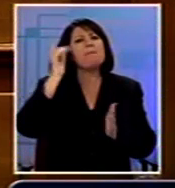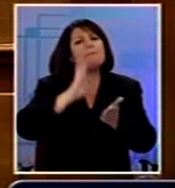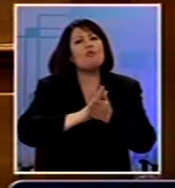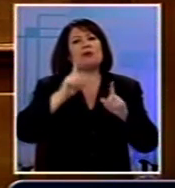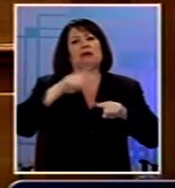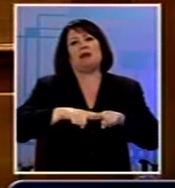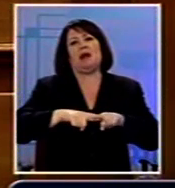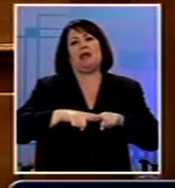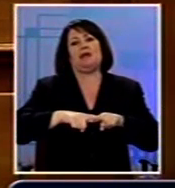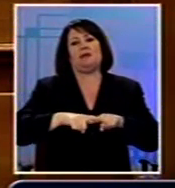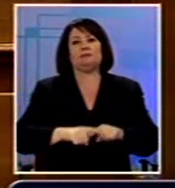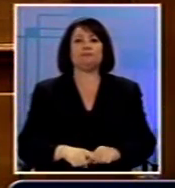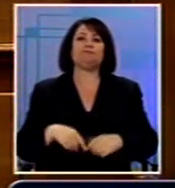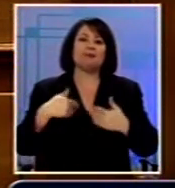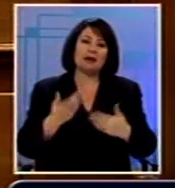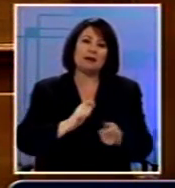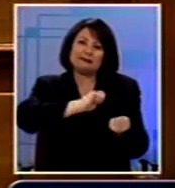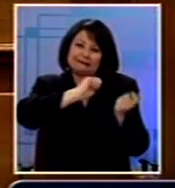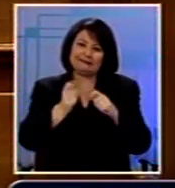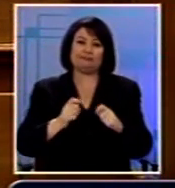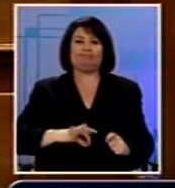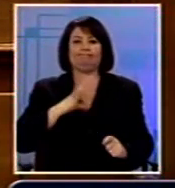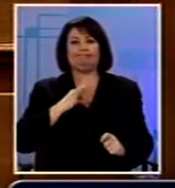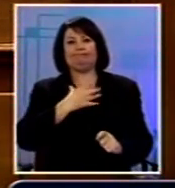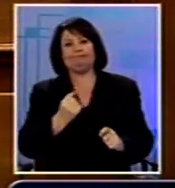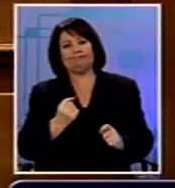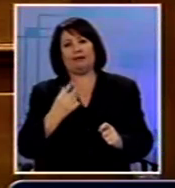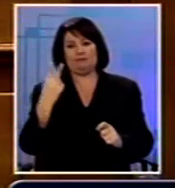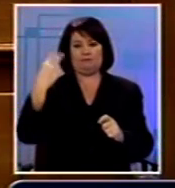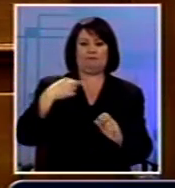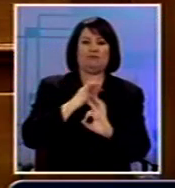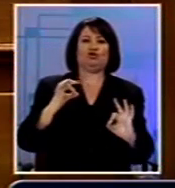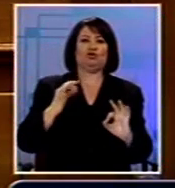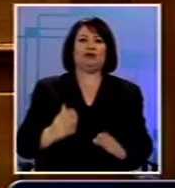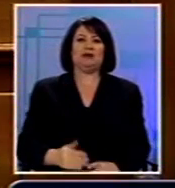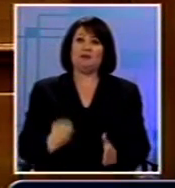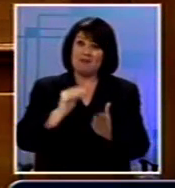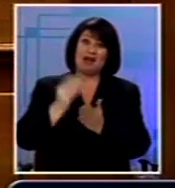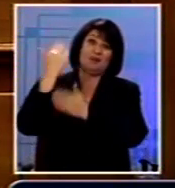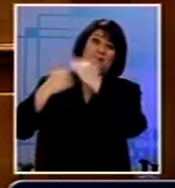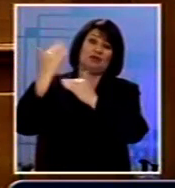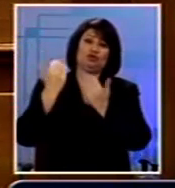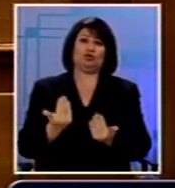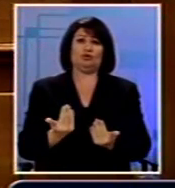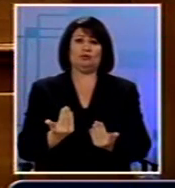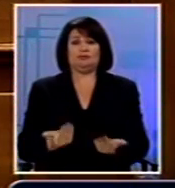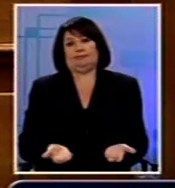χώρα μας και να αποκαταστήσουμε την αξιοπιστία μας. Εκεί θέλετε να γυρίσουμε,